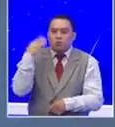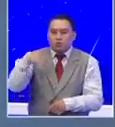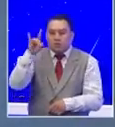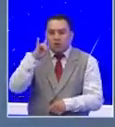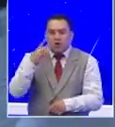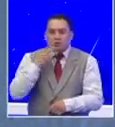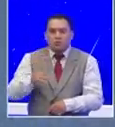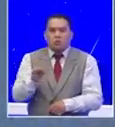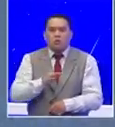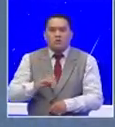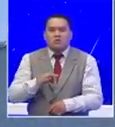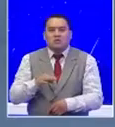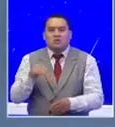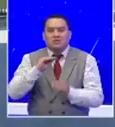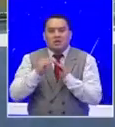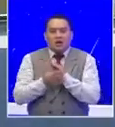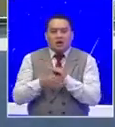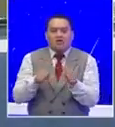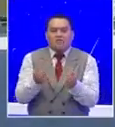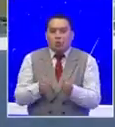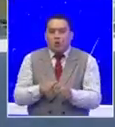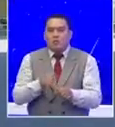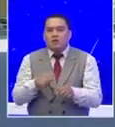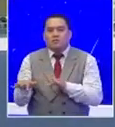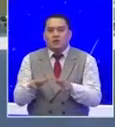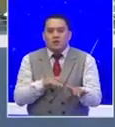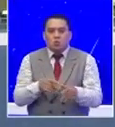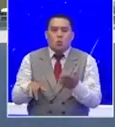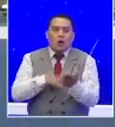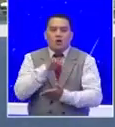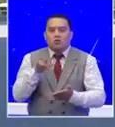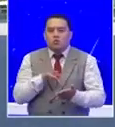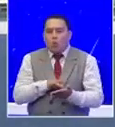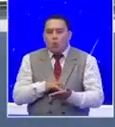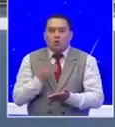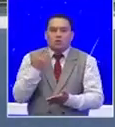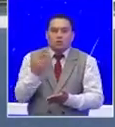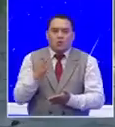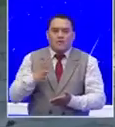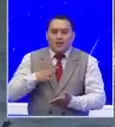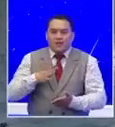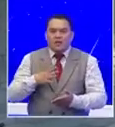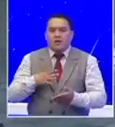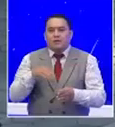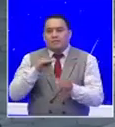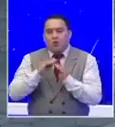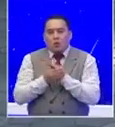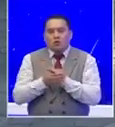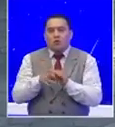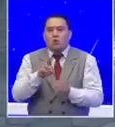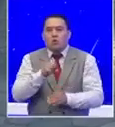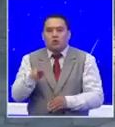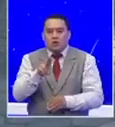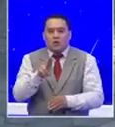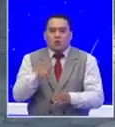края ЖТСО. Зашифрованная информация о передвижении на ту или иную городскую локацию размещалась в